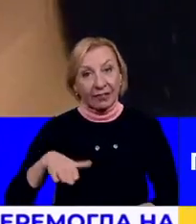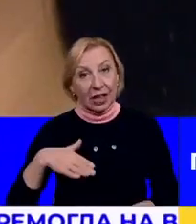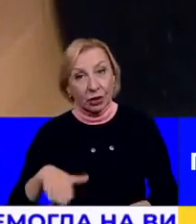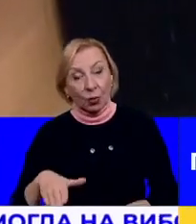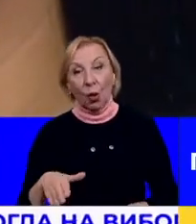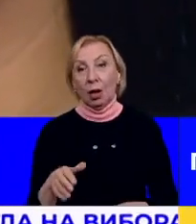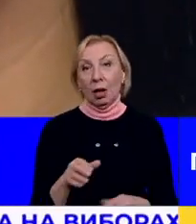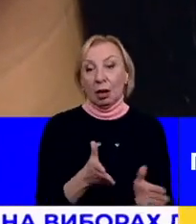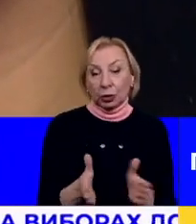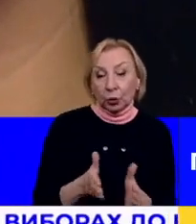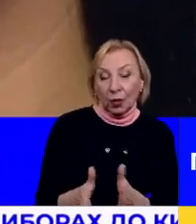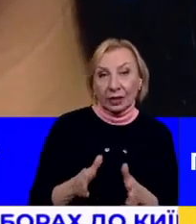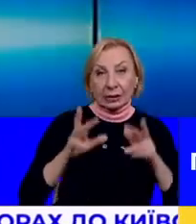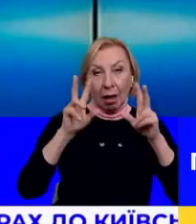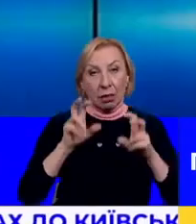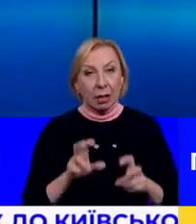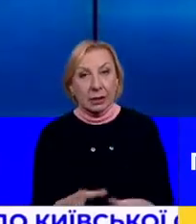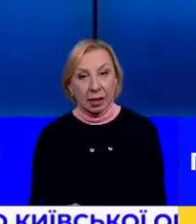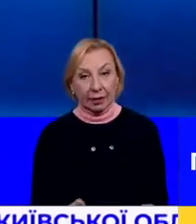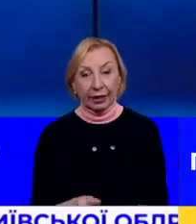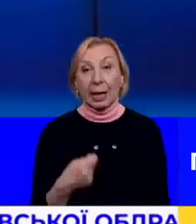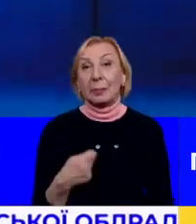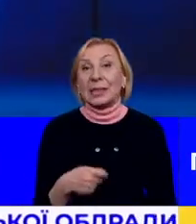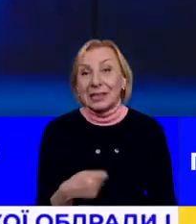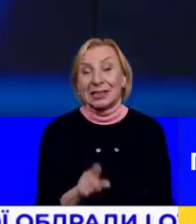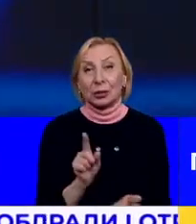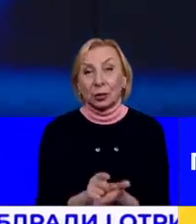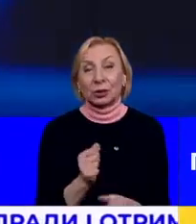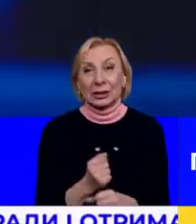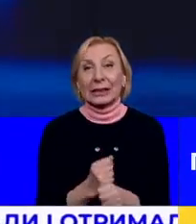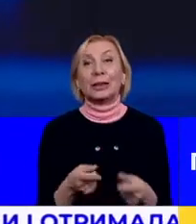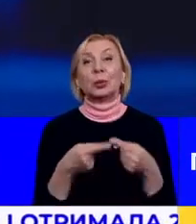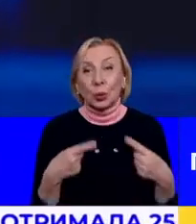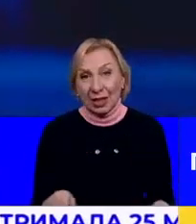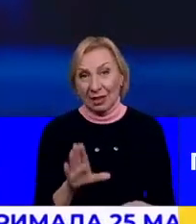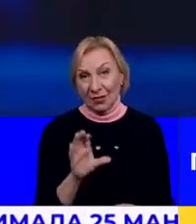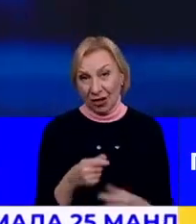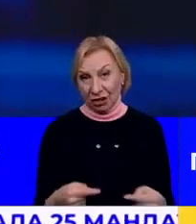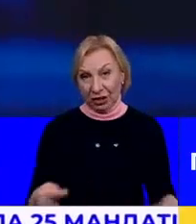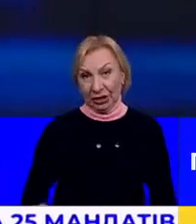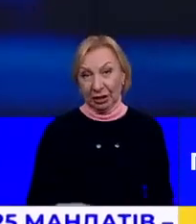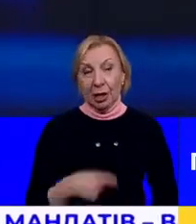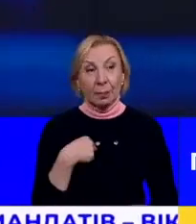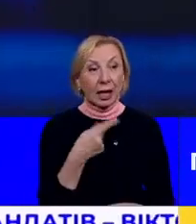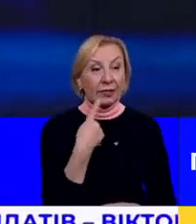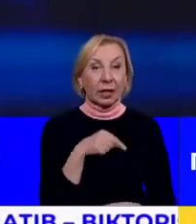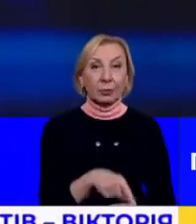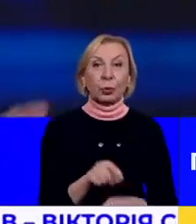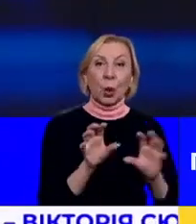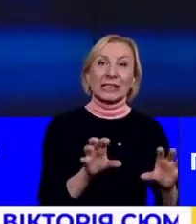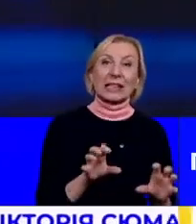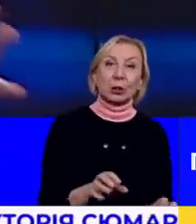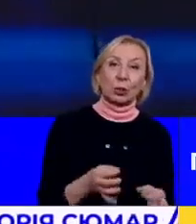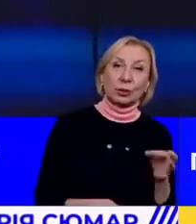готуватися к ним. Но президент должен делать несколько другие вещи. И вот, когда мы здесь говорим про Конституционный суд, больше судей, меньше